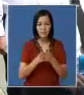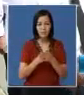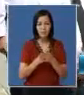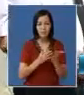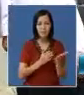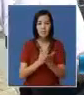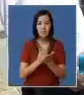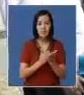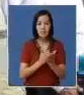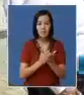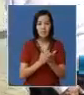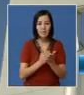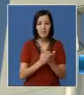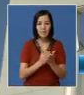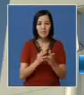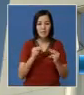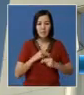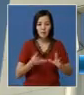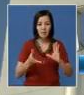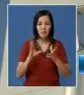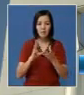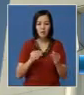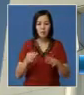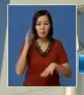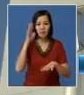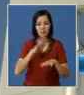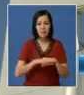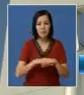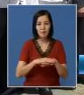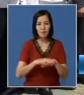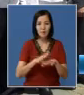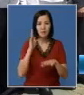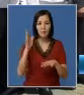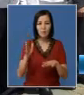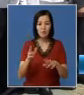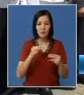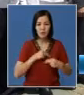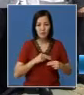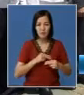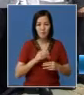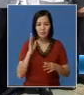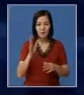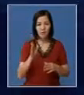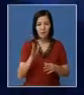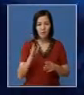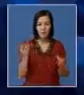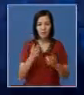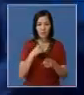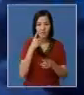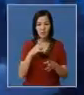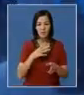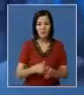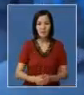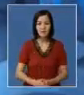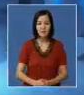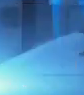сала қызметкерлерінің халқысыз еңбегі. Жиында облыс әкімі ары қарайда талмай қызмет атқаруға шақырды. Камшат Мұхамеджан,